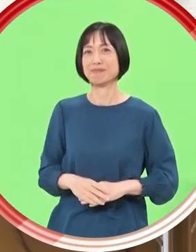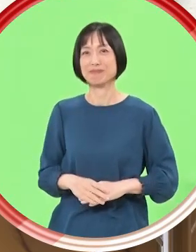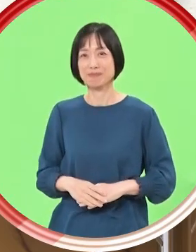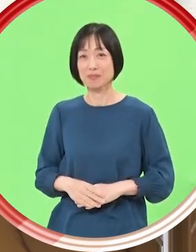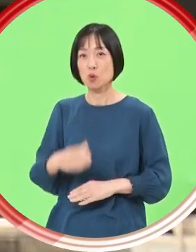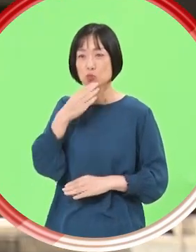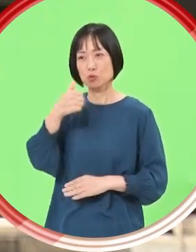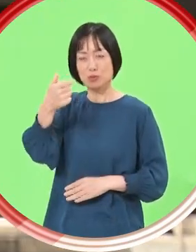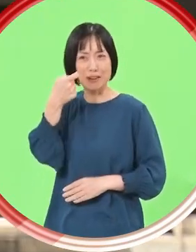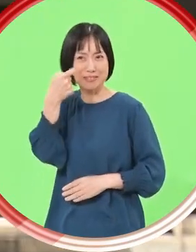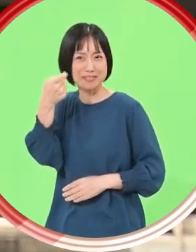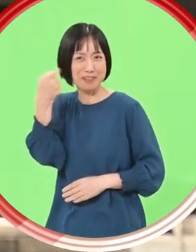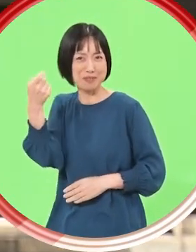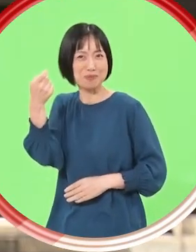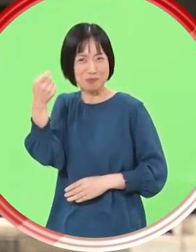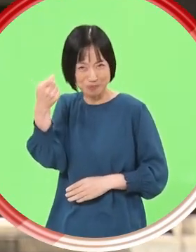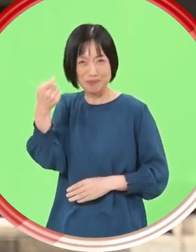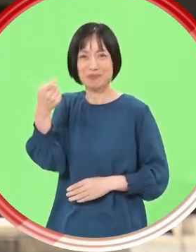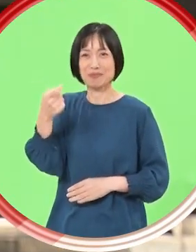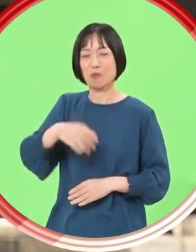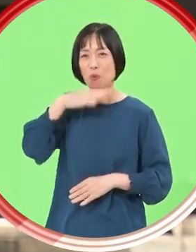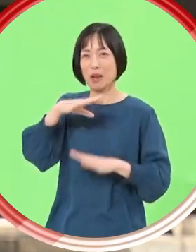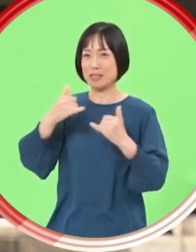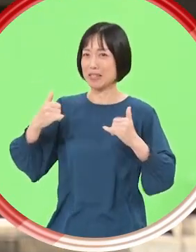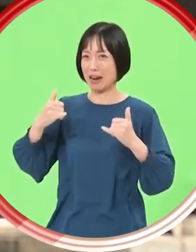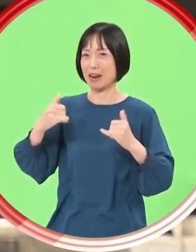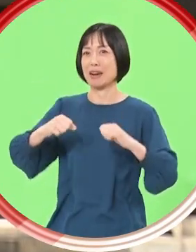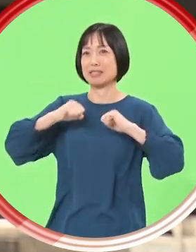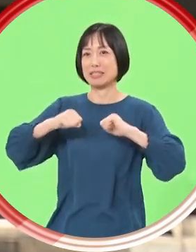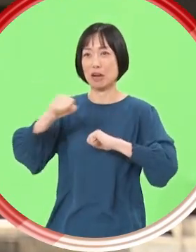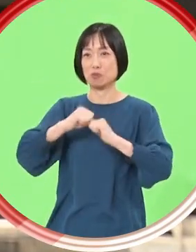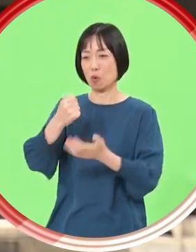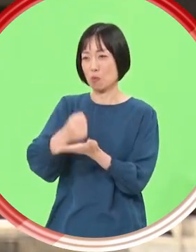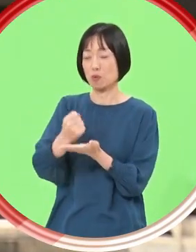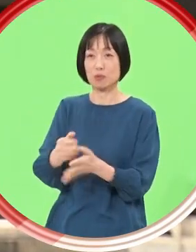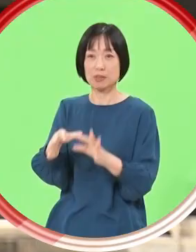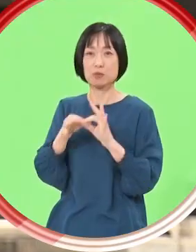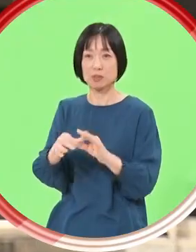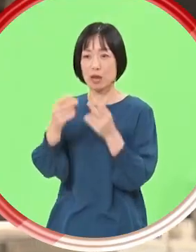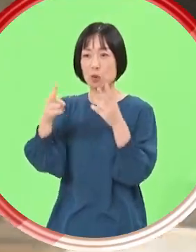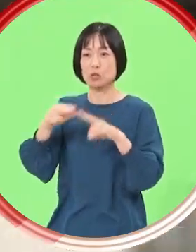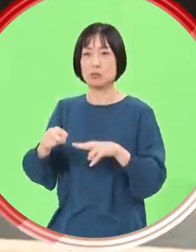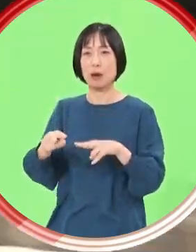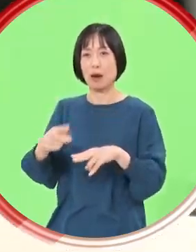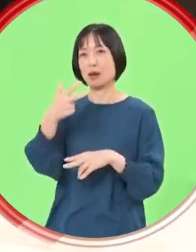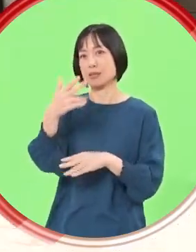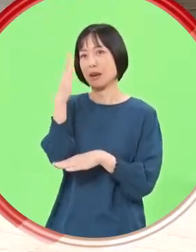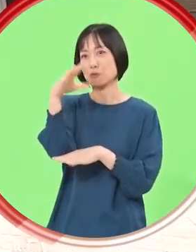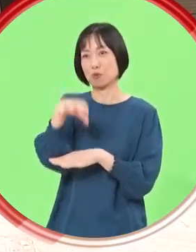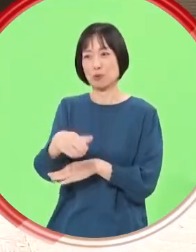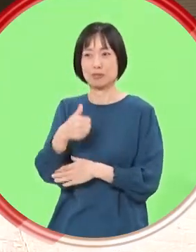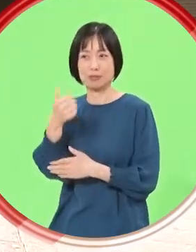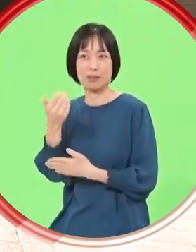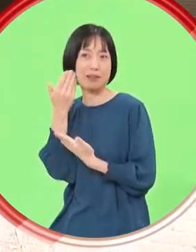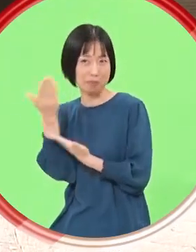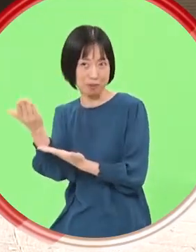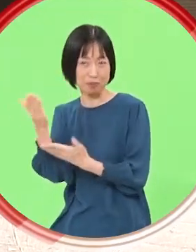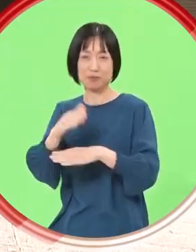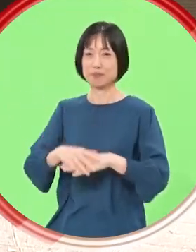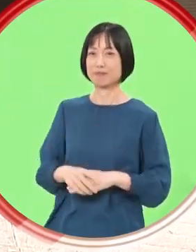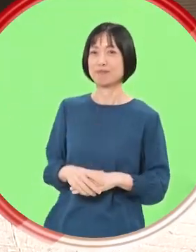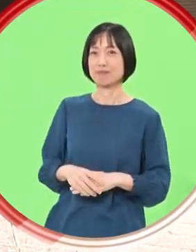う。 福さんが気になるというこの高齢者生き生き活動ポイントについて広島市役所でお話を伺います